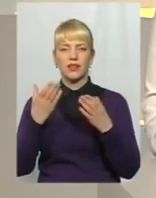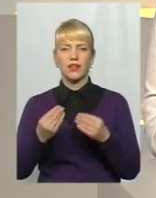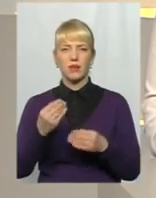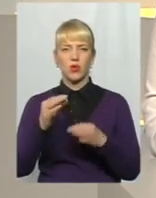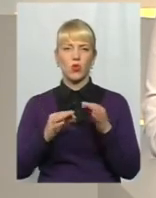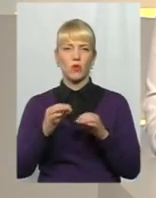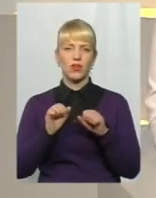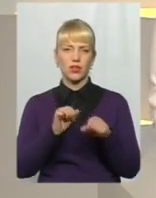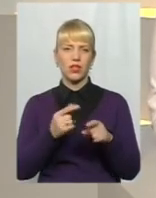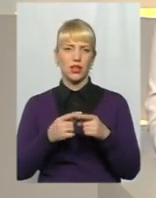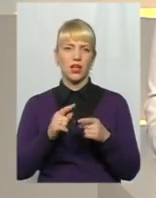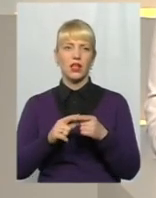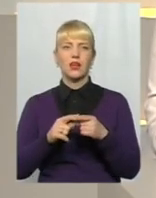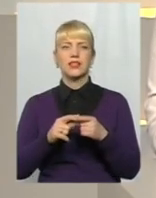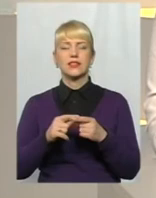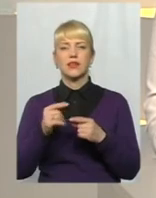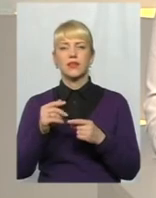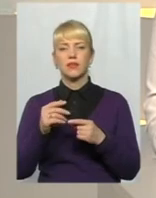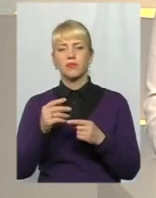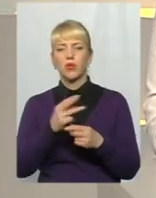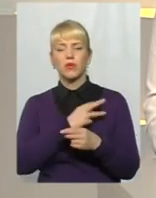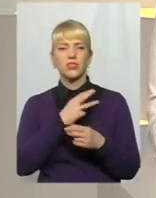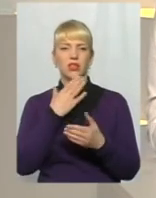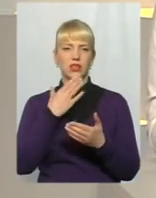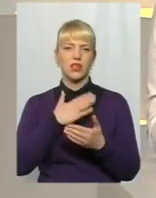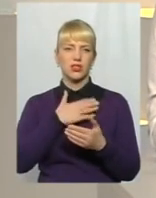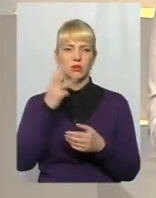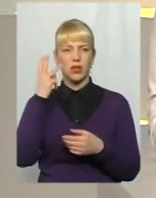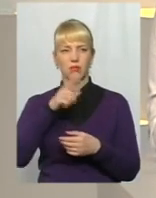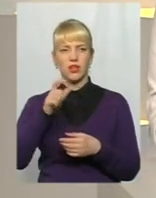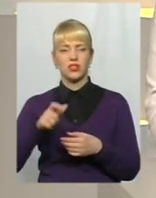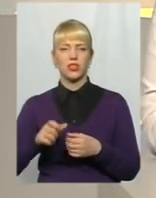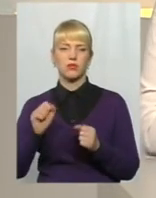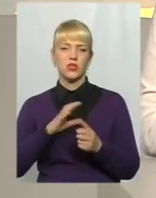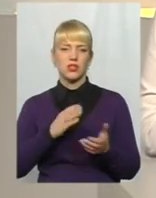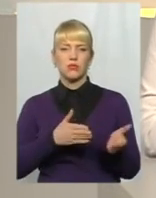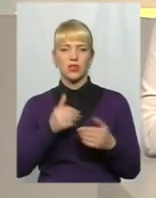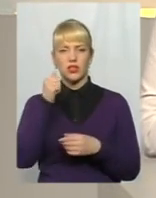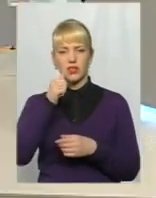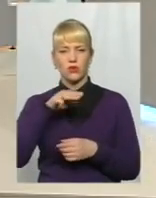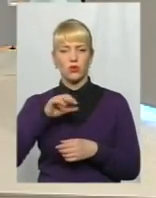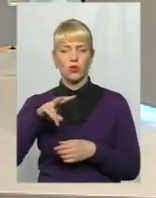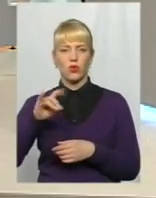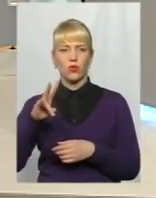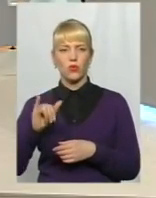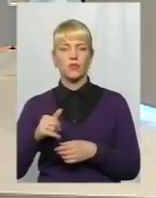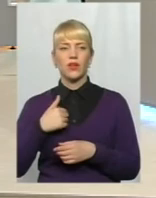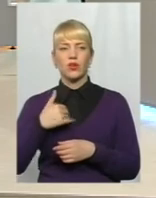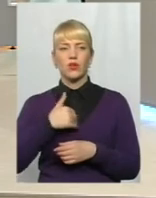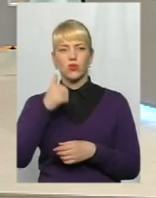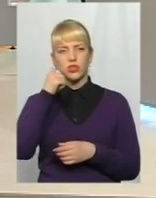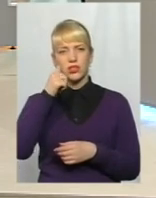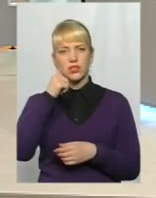прямому ефірі нашим хмельничанам все, що забажаєте. Можливо, запросити їх на завтрашню толоку? Ну, хочеться все-таки не